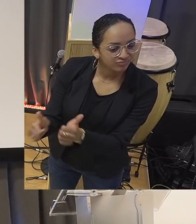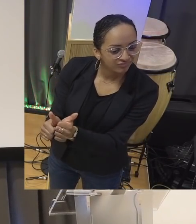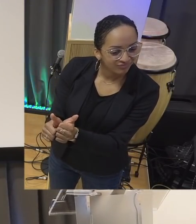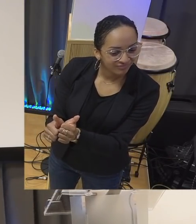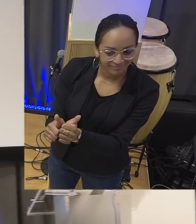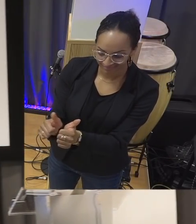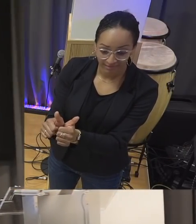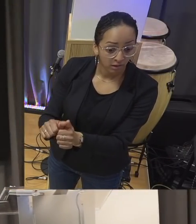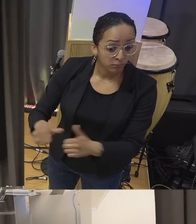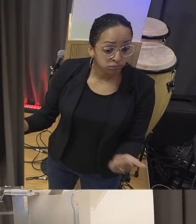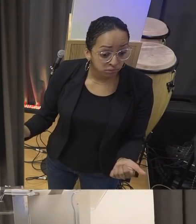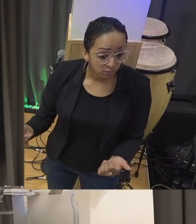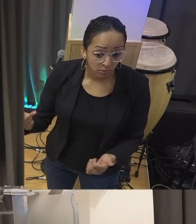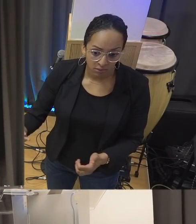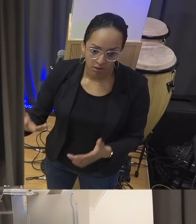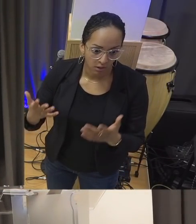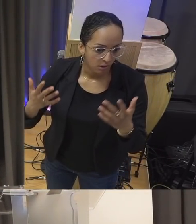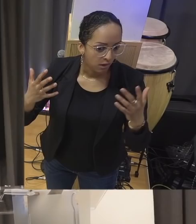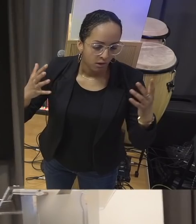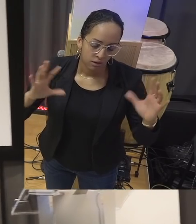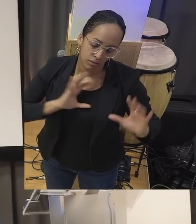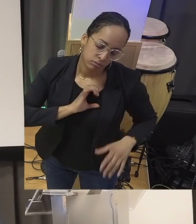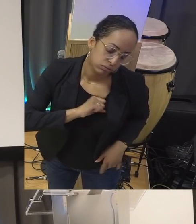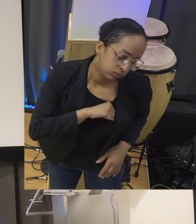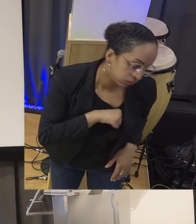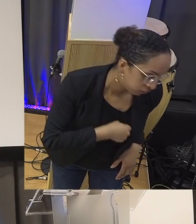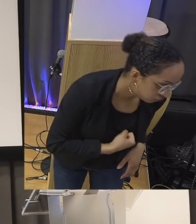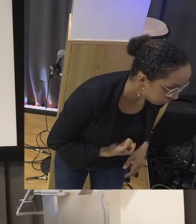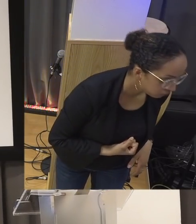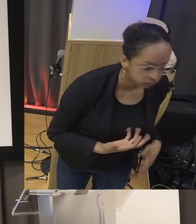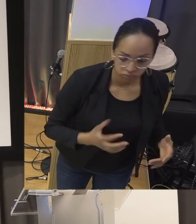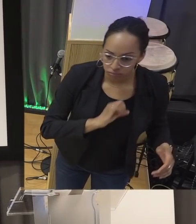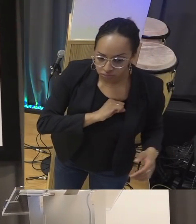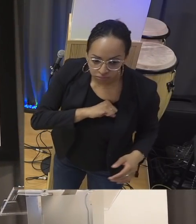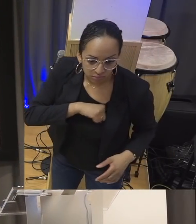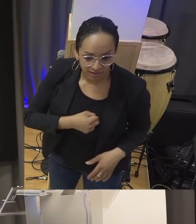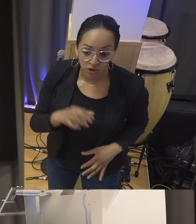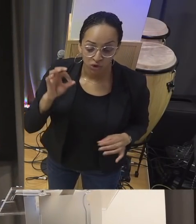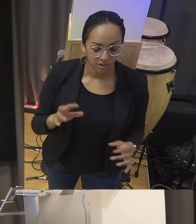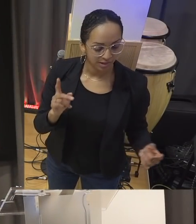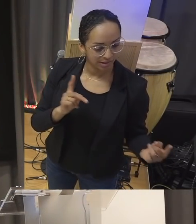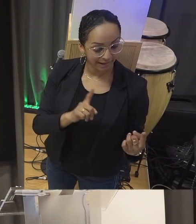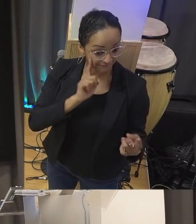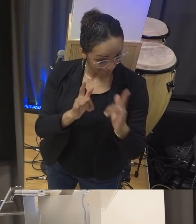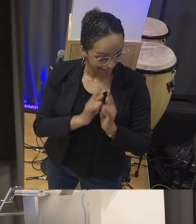Il est arrivé dans l'église, il a vu une belle jeune fille et son cœur, il a fait « I like to move it, move it ».